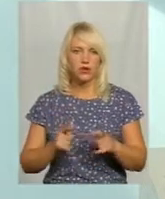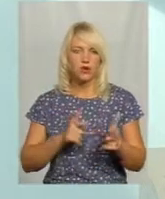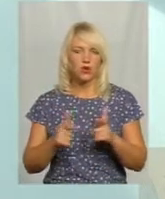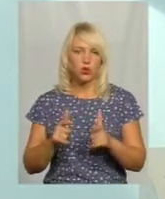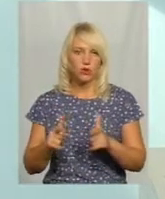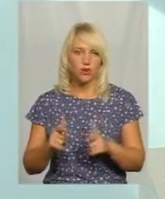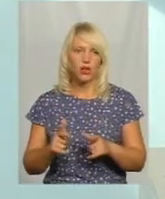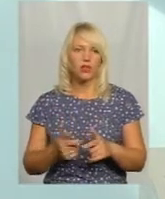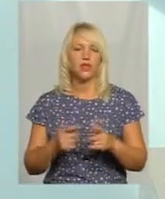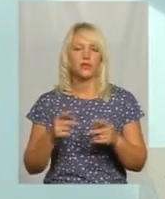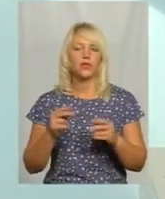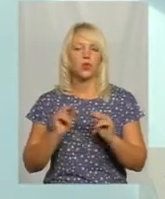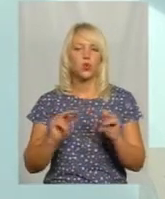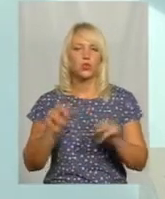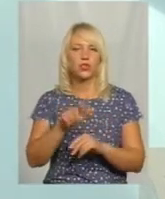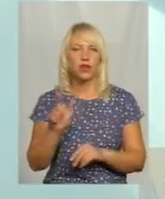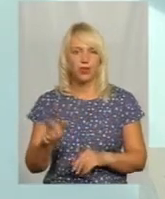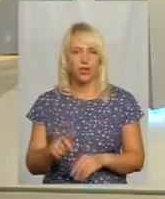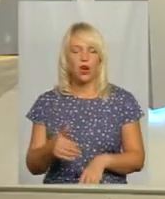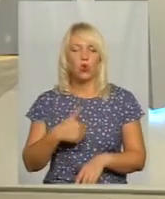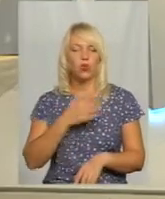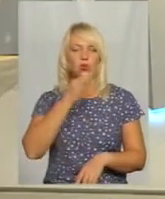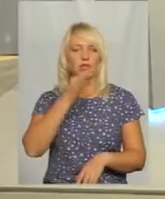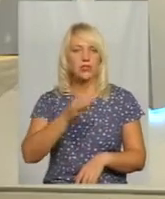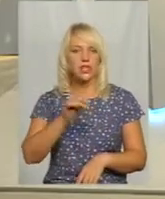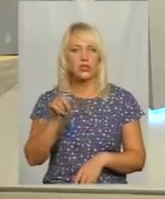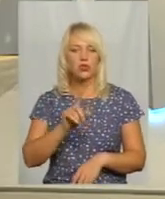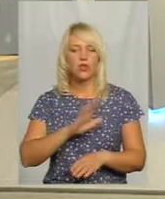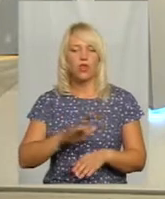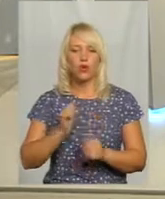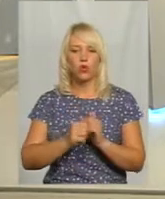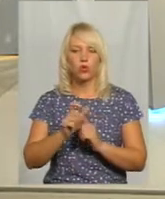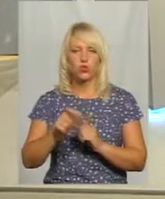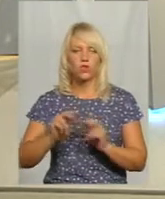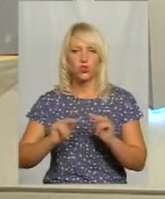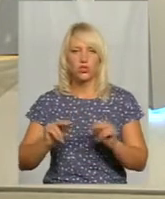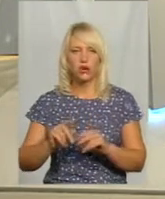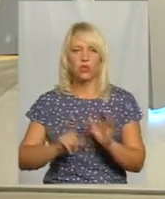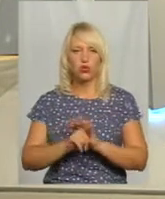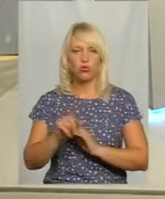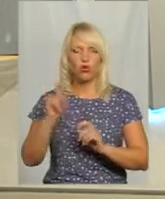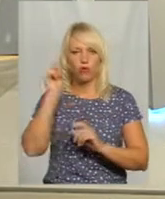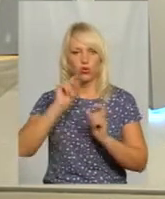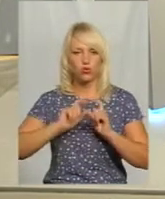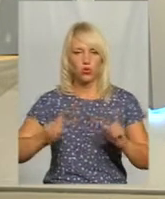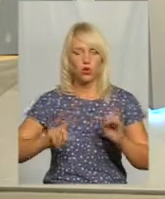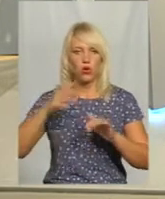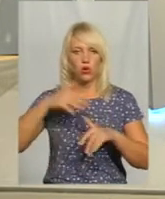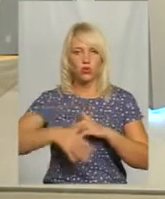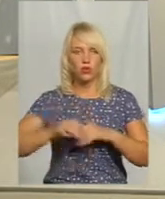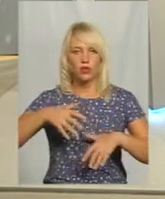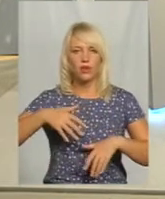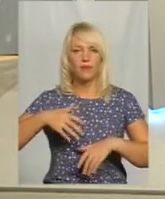звичайно, учителів. Я хочу сказати, що не кожний вчитель сьогодні початкової школи розуміє і